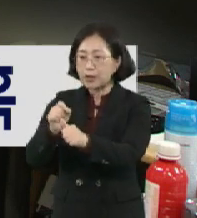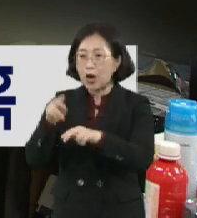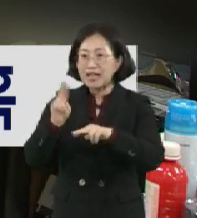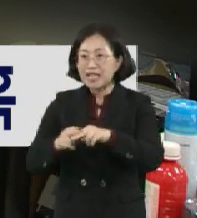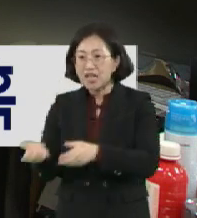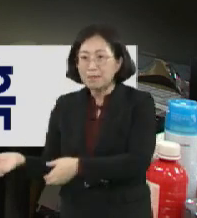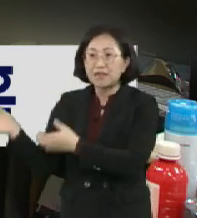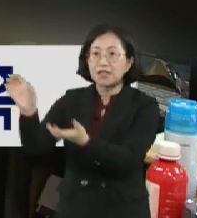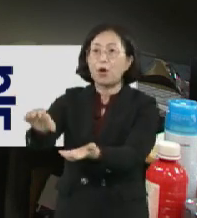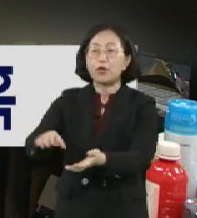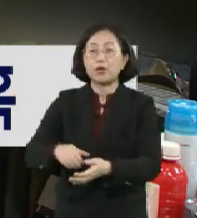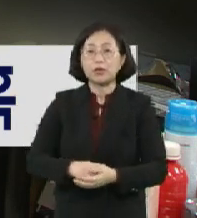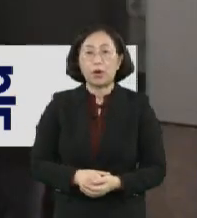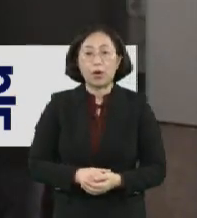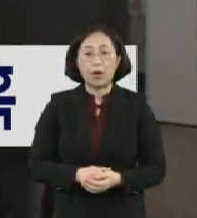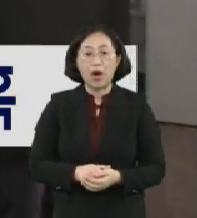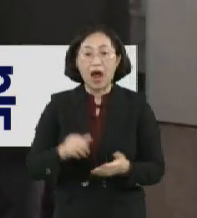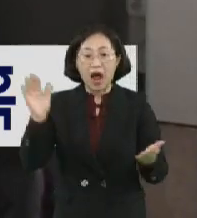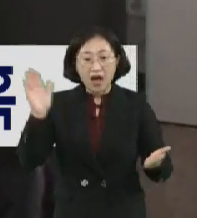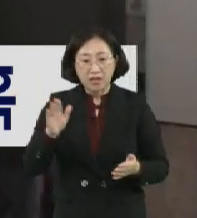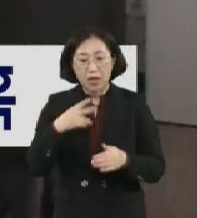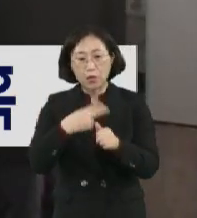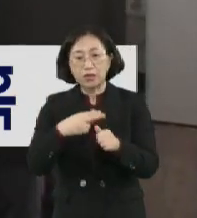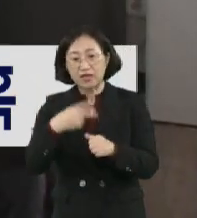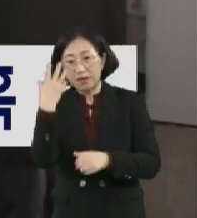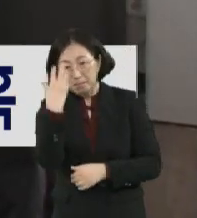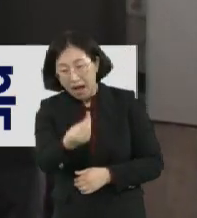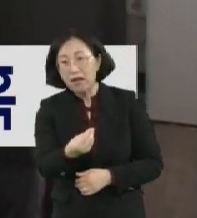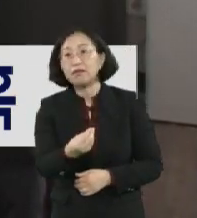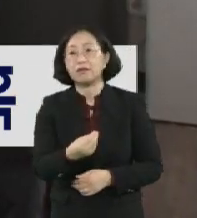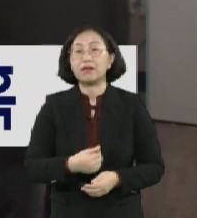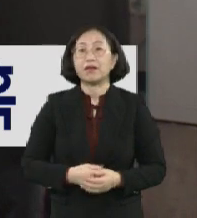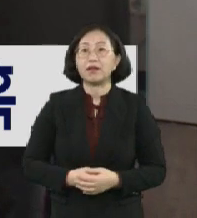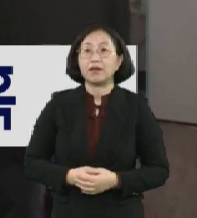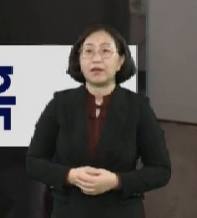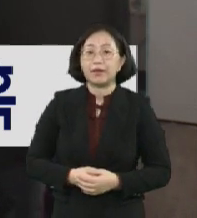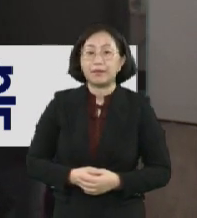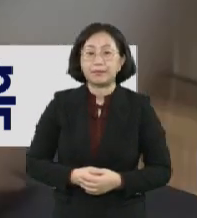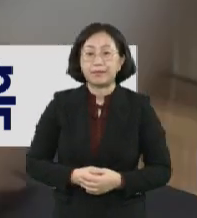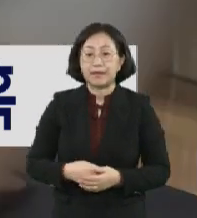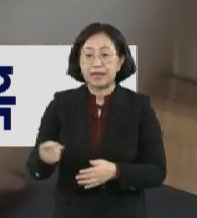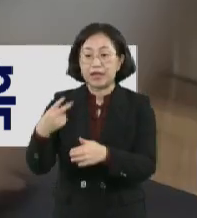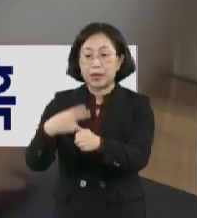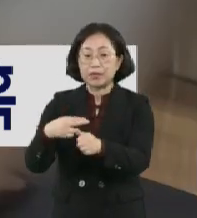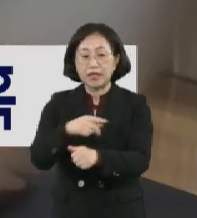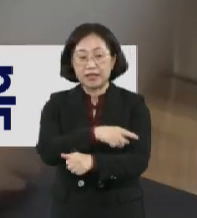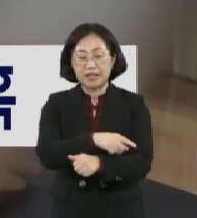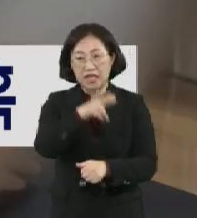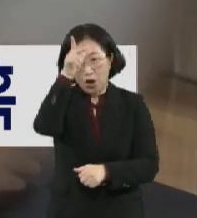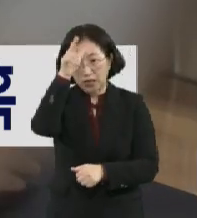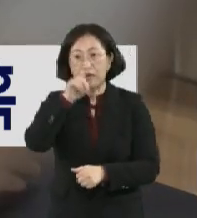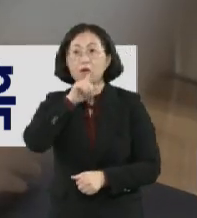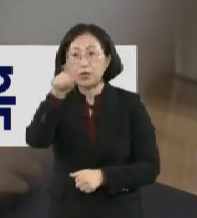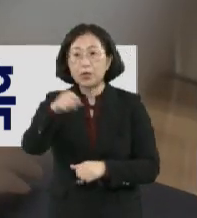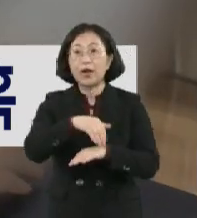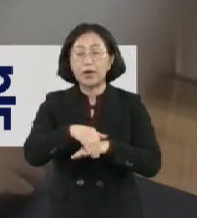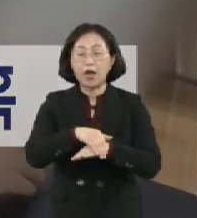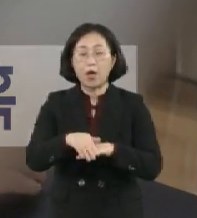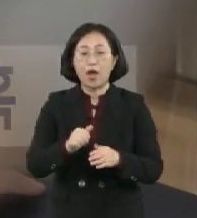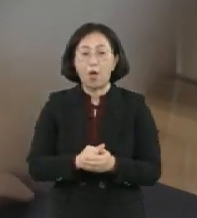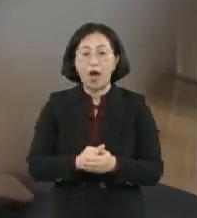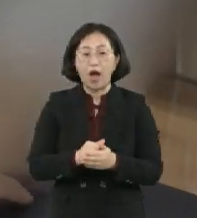던진 것으로 확인됐으며 당시의 학생과 교사 등이 목격했다 고 밝혔습니다 p 교사는 이 직원을 경찰에 고소할 방침 이며